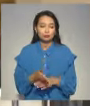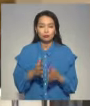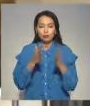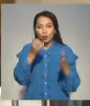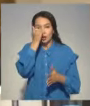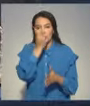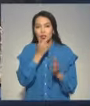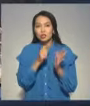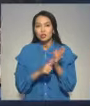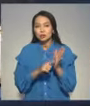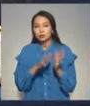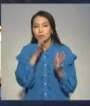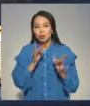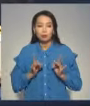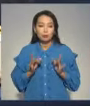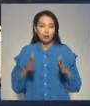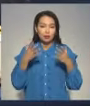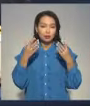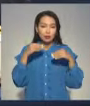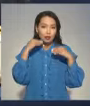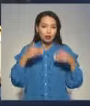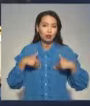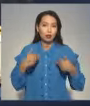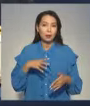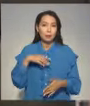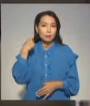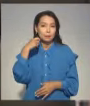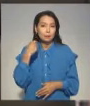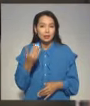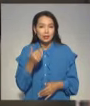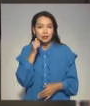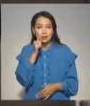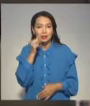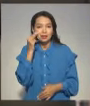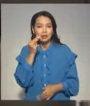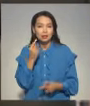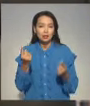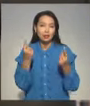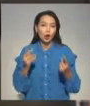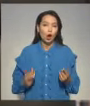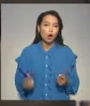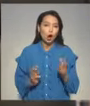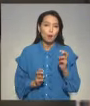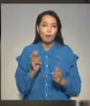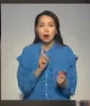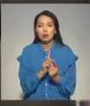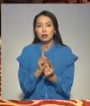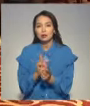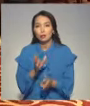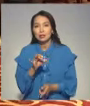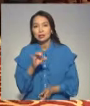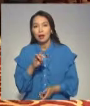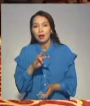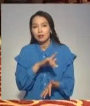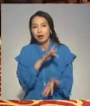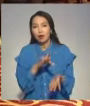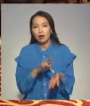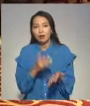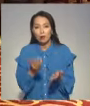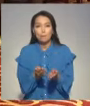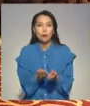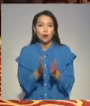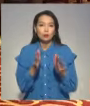жас мерейтойымен құттықтады. Президент ертең Қытайдың ірі компанияларының басшыларымен кездеседі. Сиан қаласындағы құрғақ портта Қазақстанның